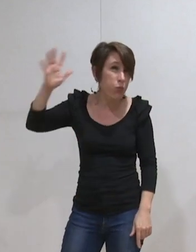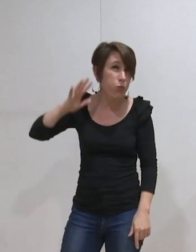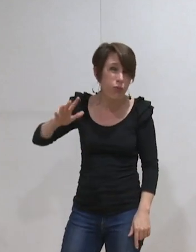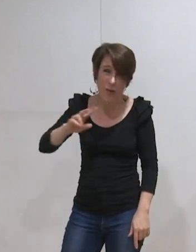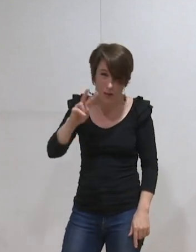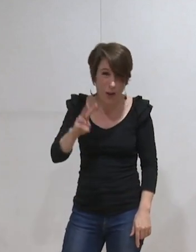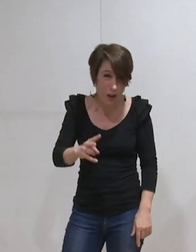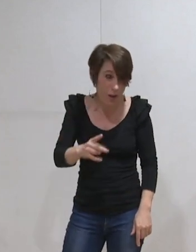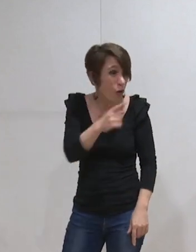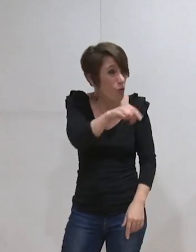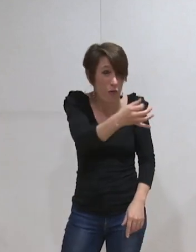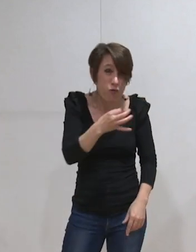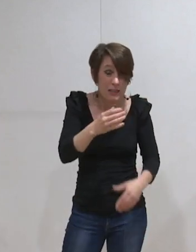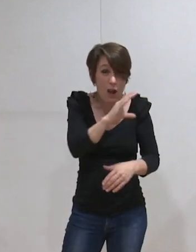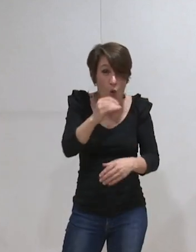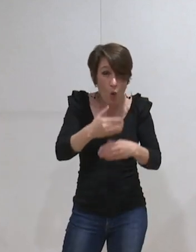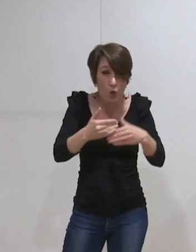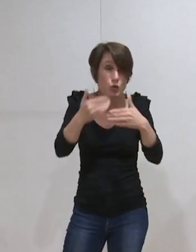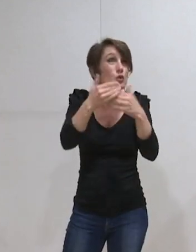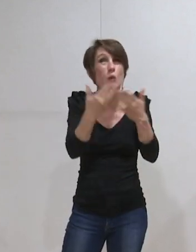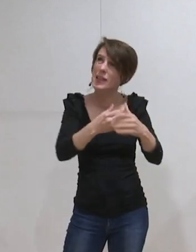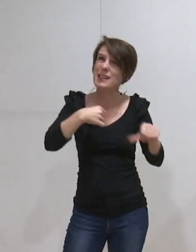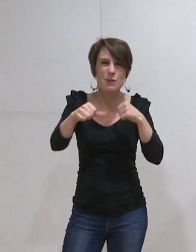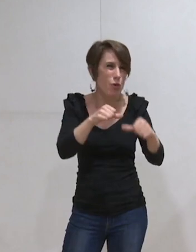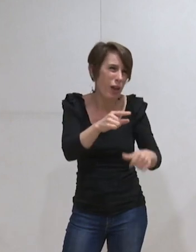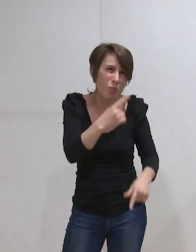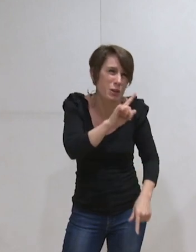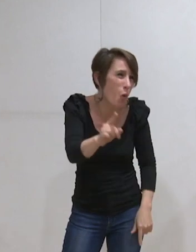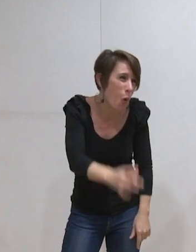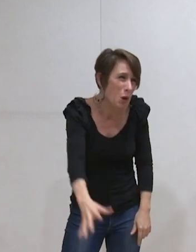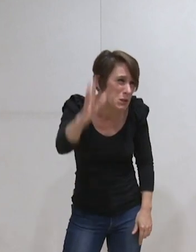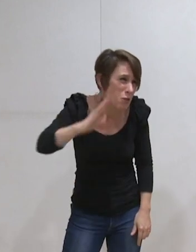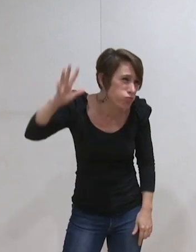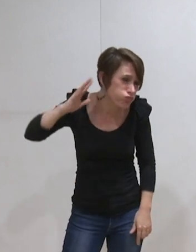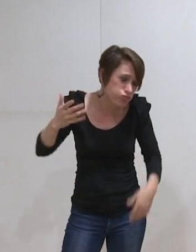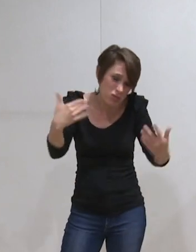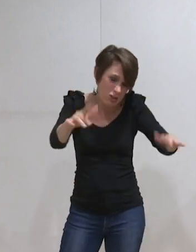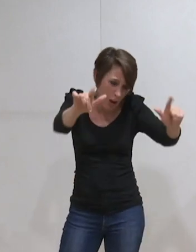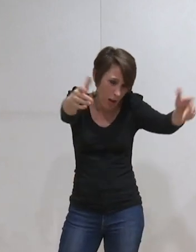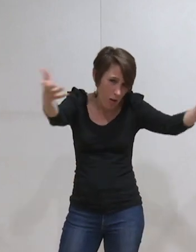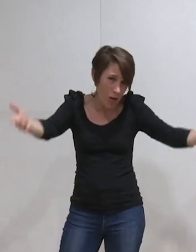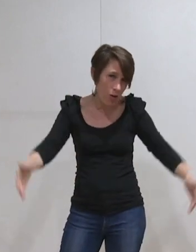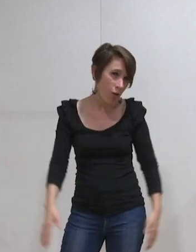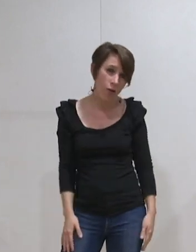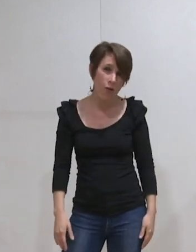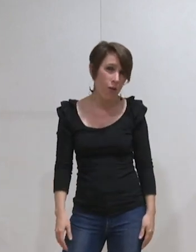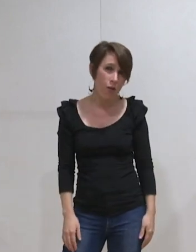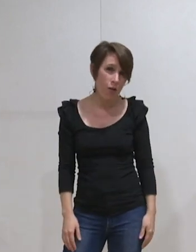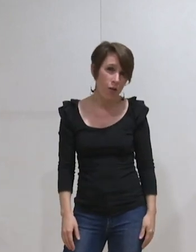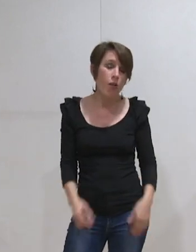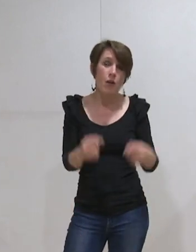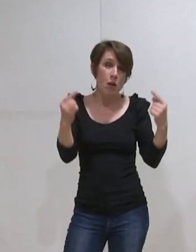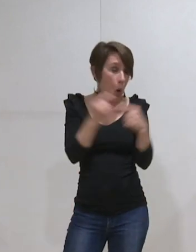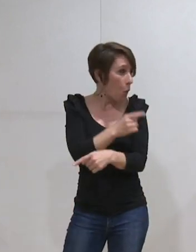coconstruction alors que c'est vieux comme le monde et que c'était passéiste de vouloir que la que la que la que la